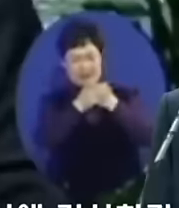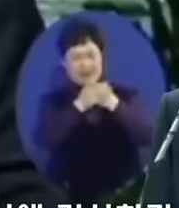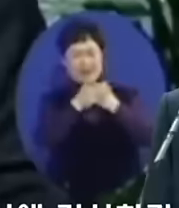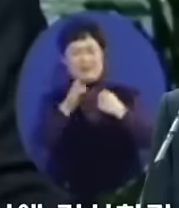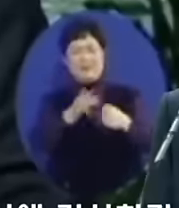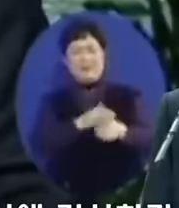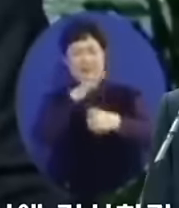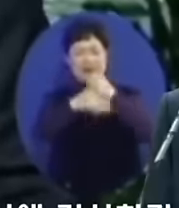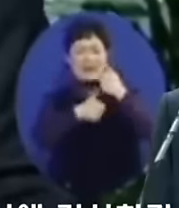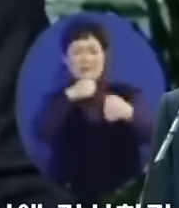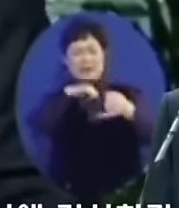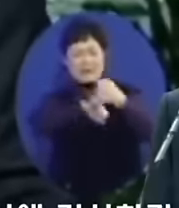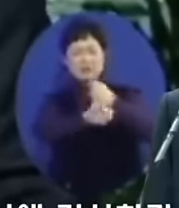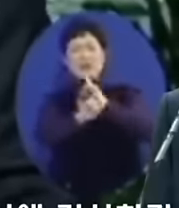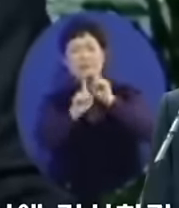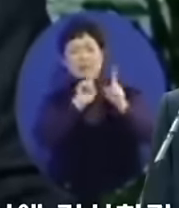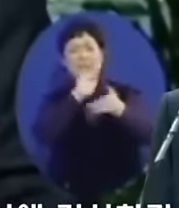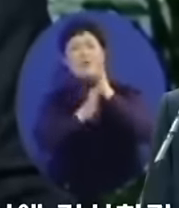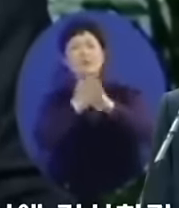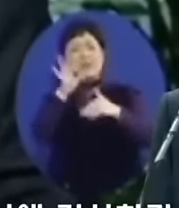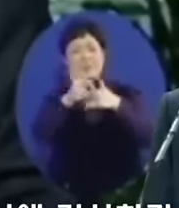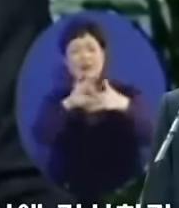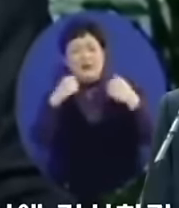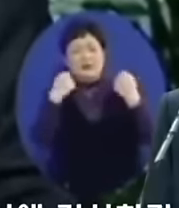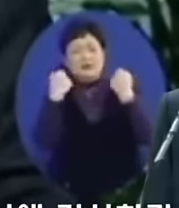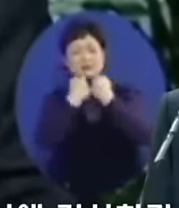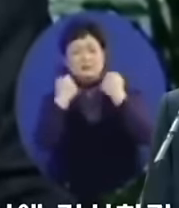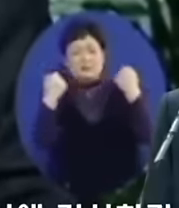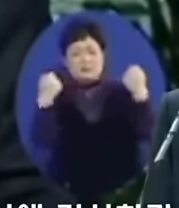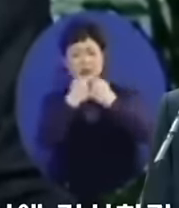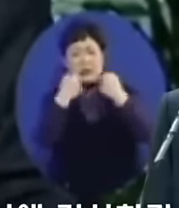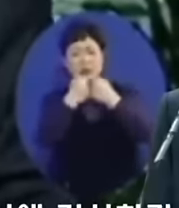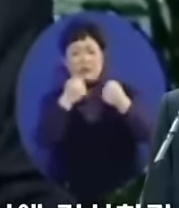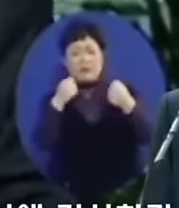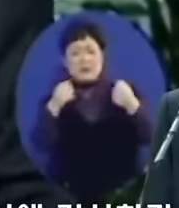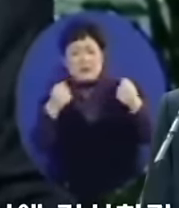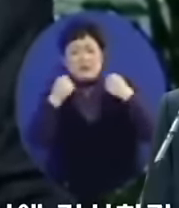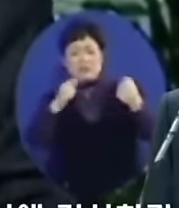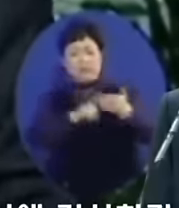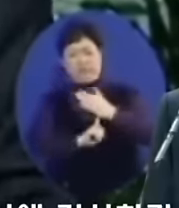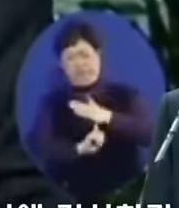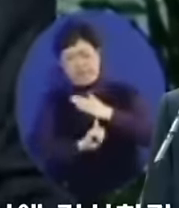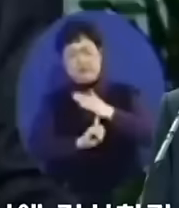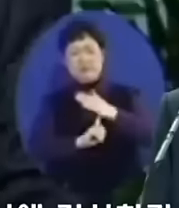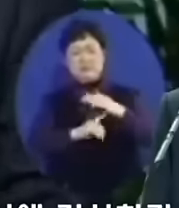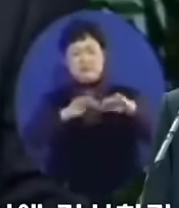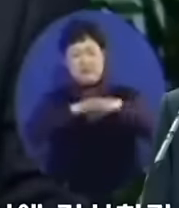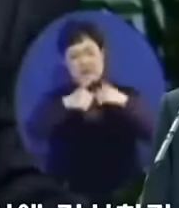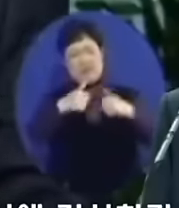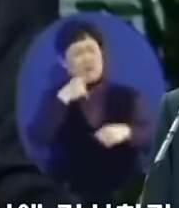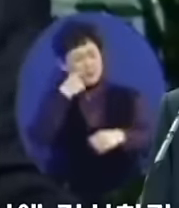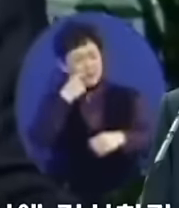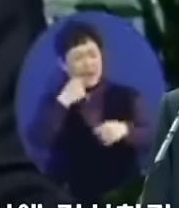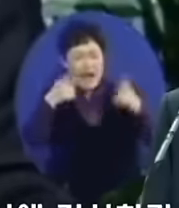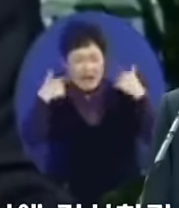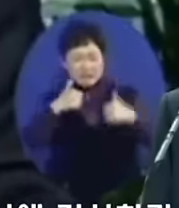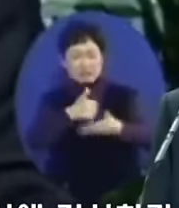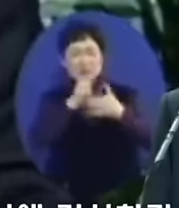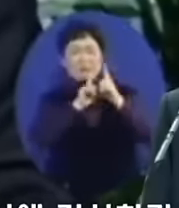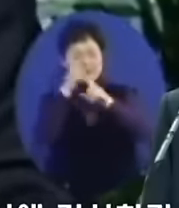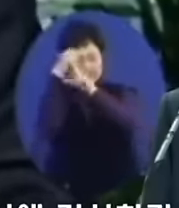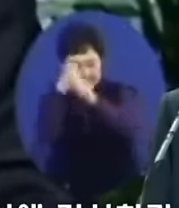것입니다. 하나님의 약속이 없으면 싸울 힘도 없고 대결할 힘도 없어지는 것입니다. 우리가 항상 주의 말씀에